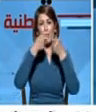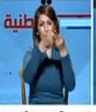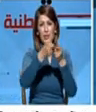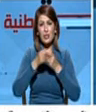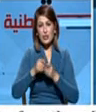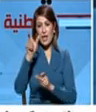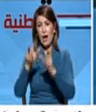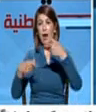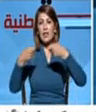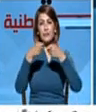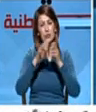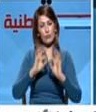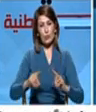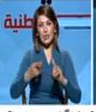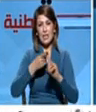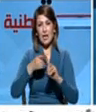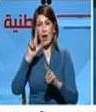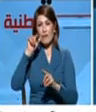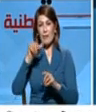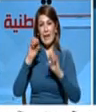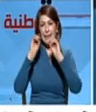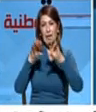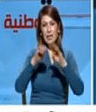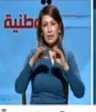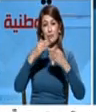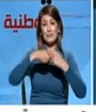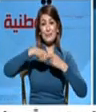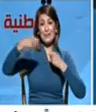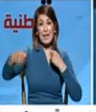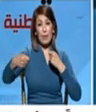جديده ال التعليم على البعد بالنسبه للتلاميذ